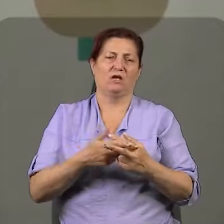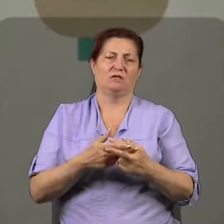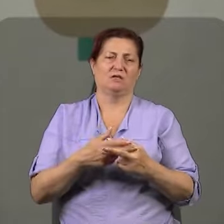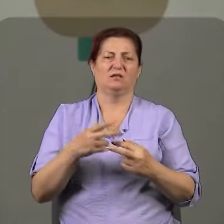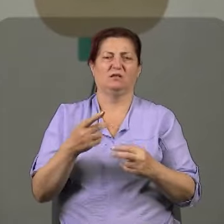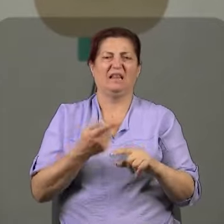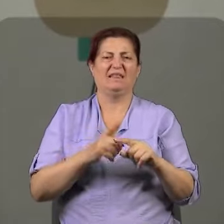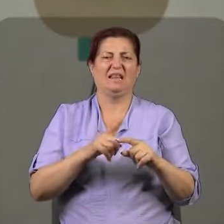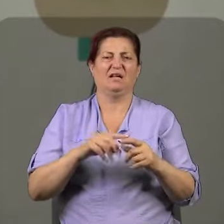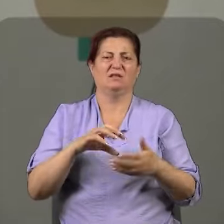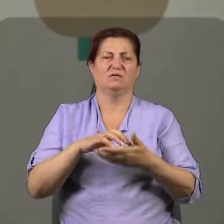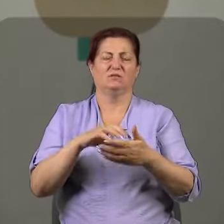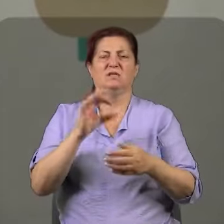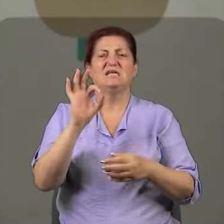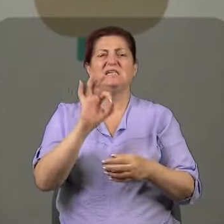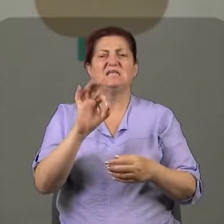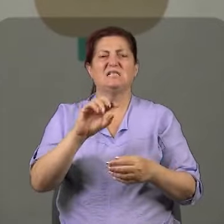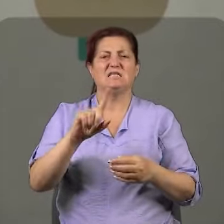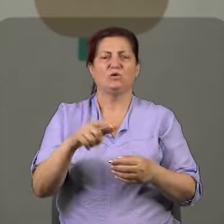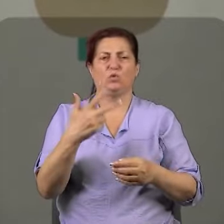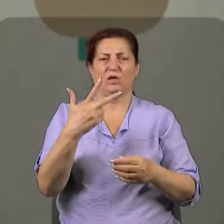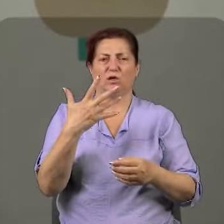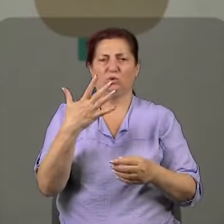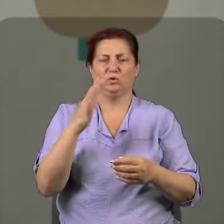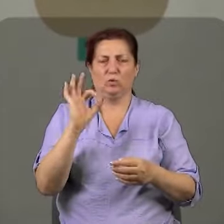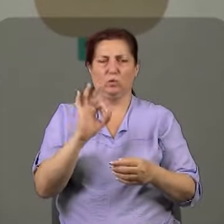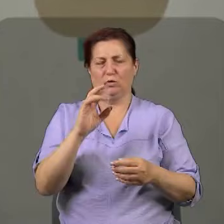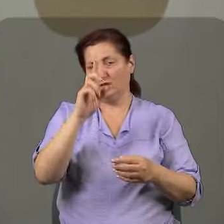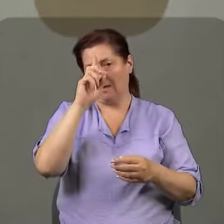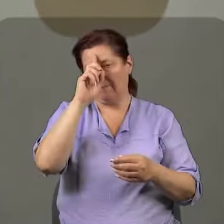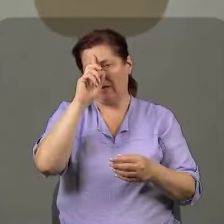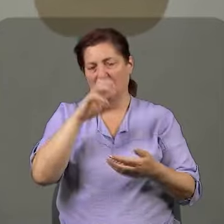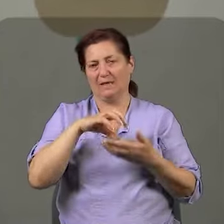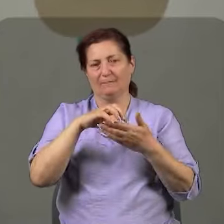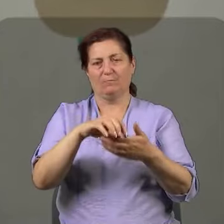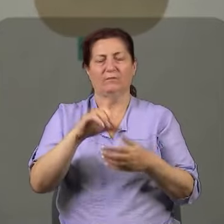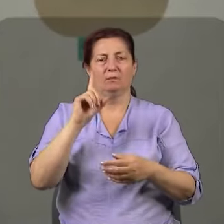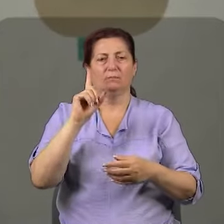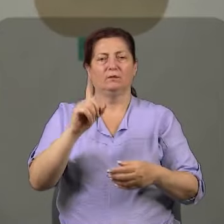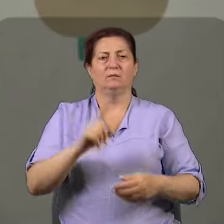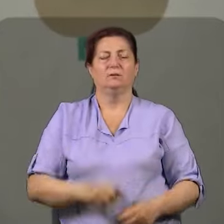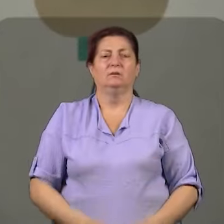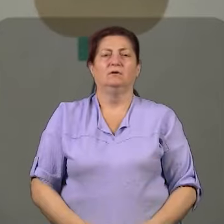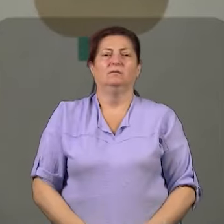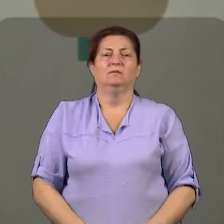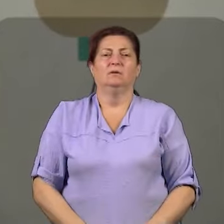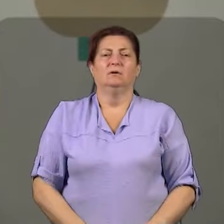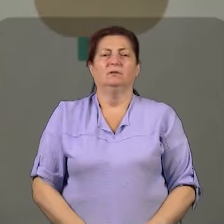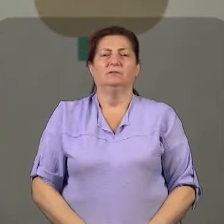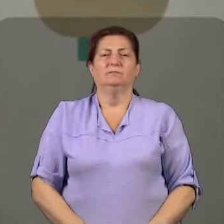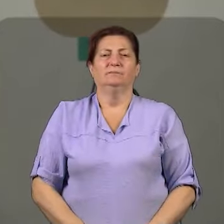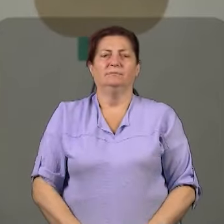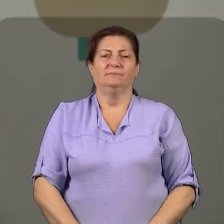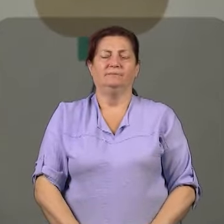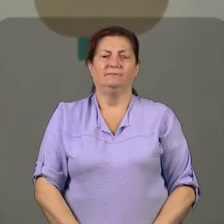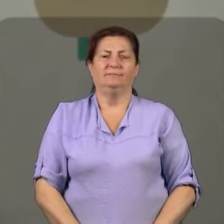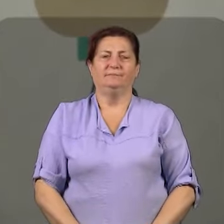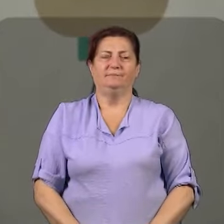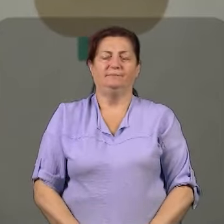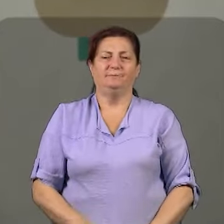ընդհանուր հնարի մոտապես 0.35%-ն է պետական հատկացումները, բայց պետքա հենց ավելացնել են